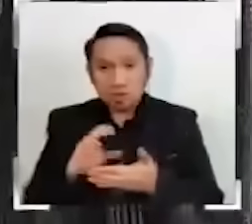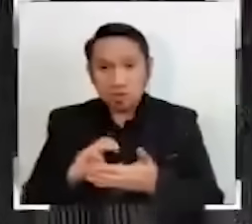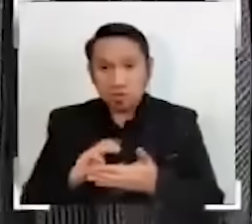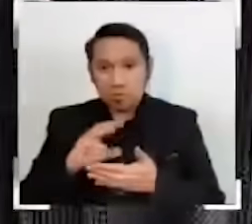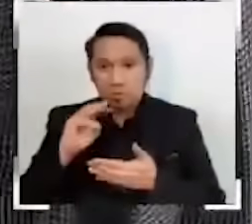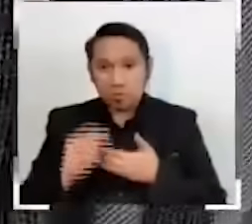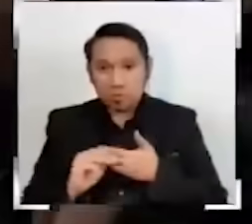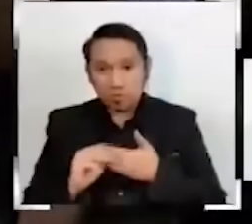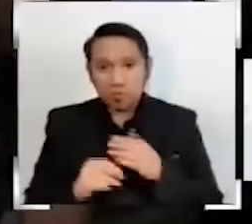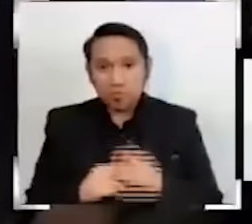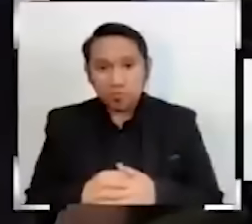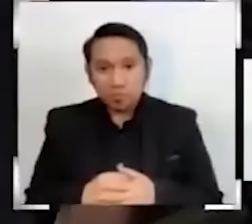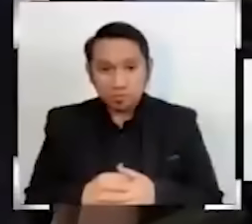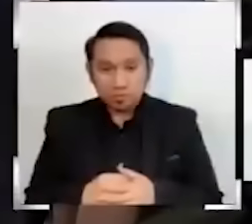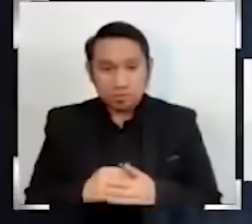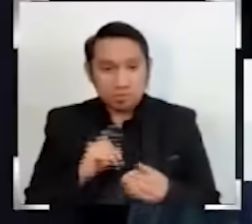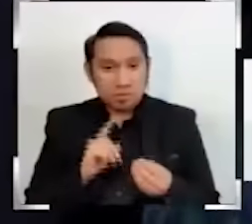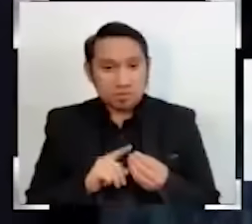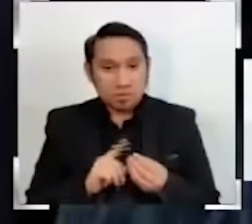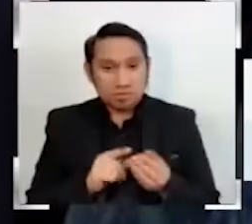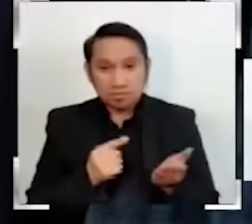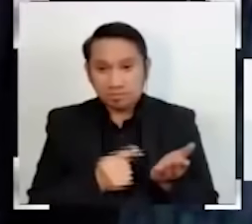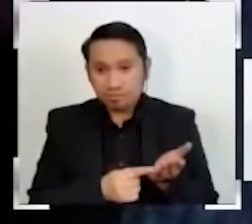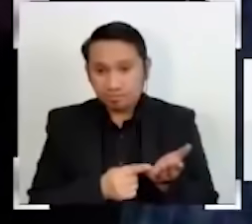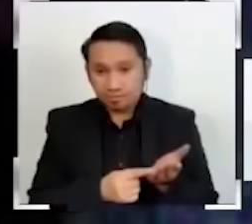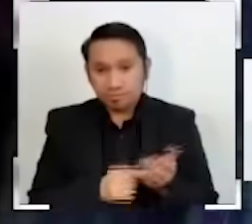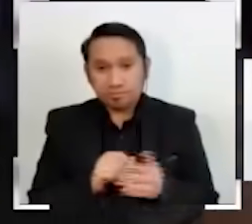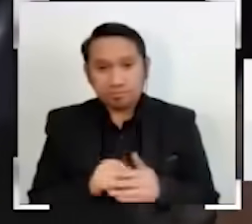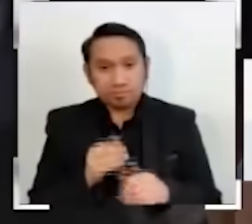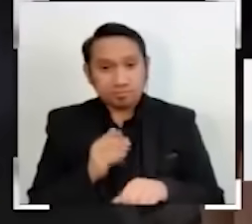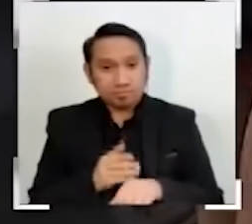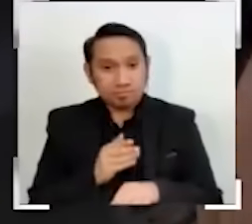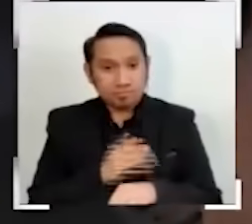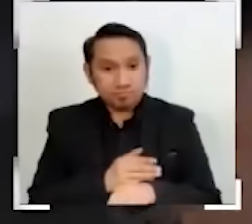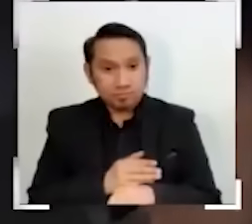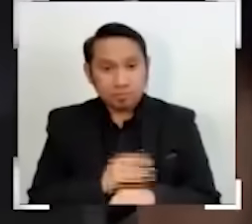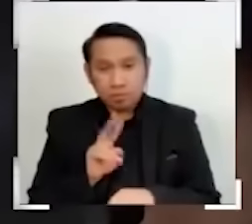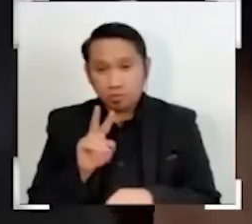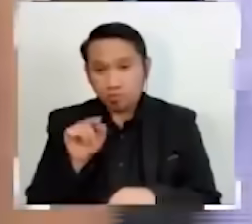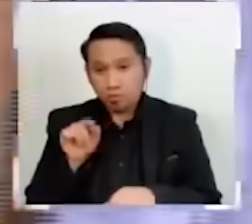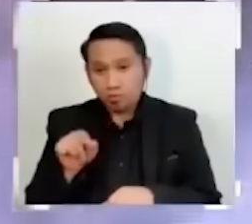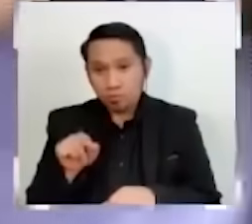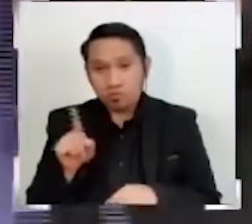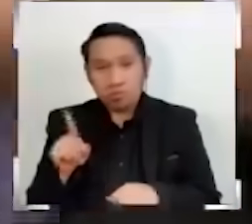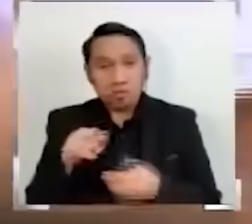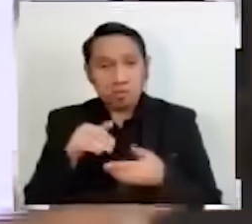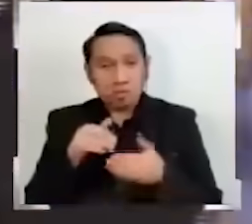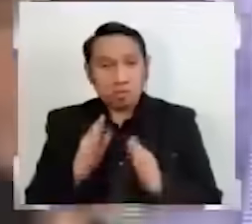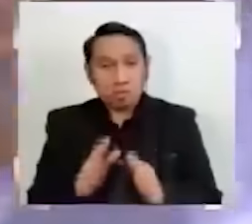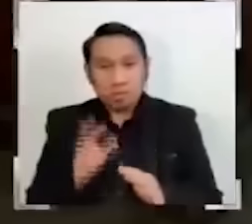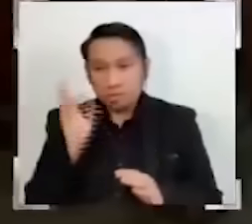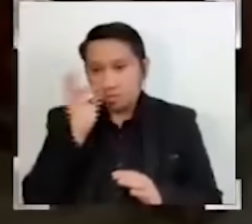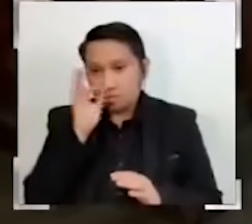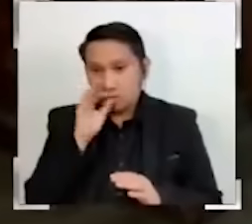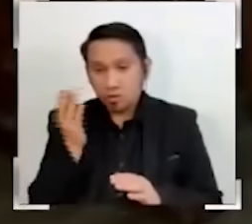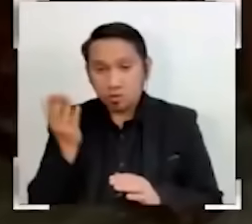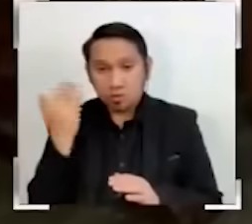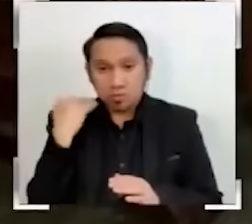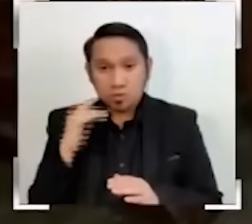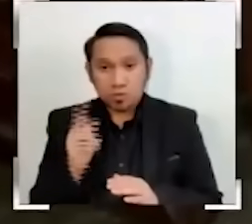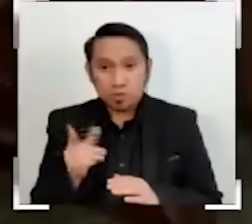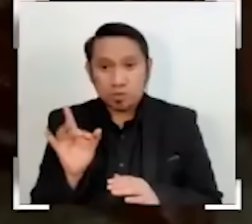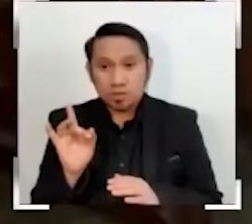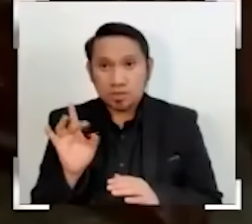Kung puntos lang ang pag-uusapan, nag-improve na ng 2 points sa math ang mga estudyanteng Pinoy kumpara noong 2018 base